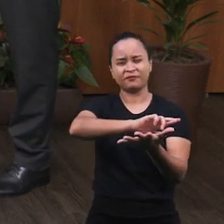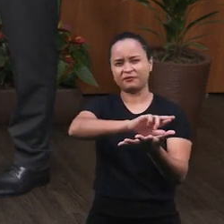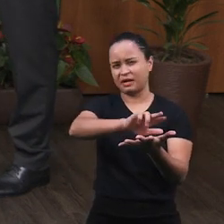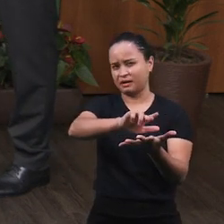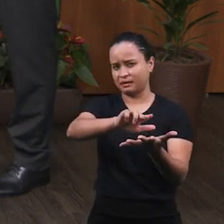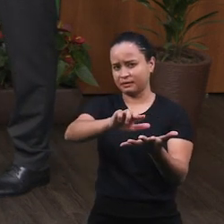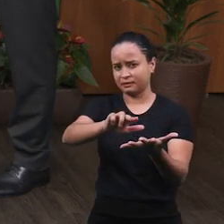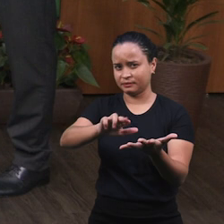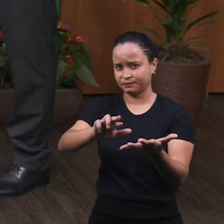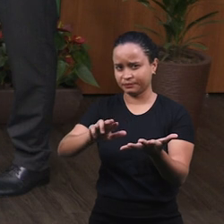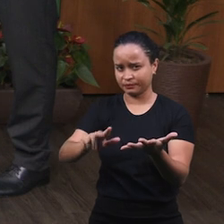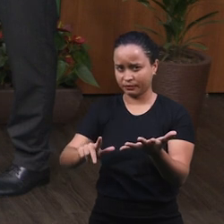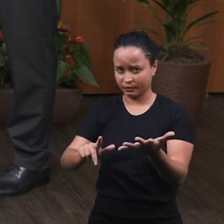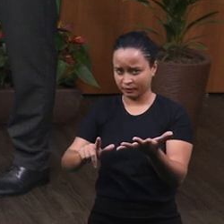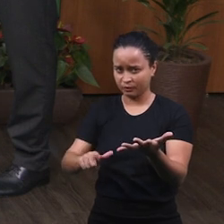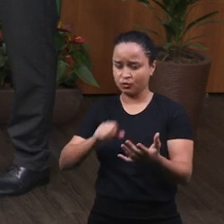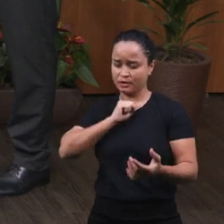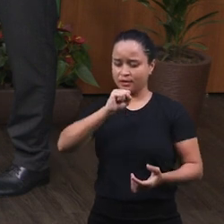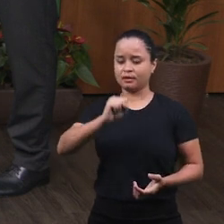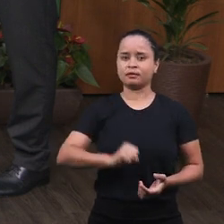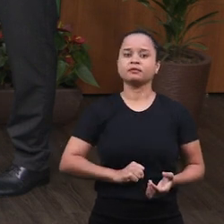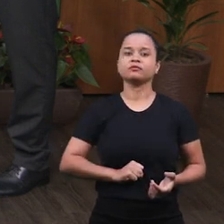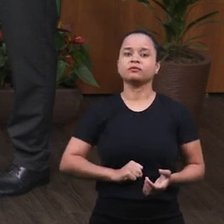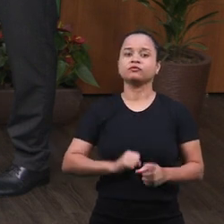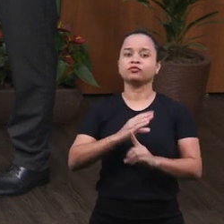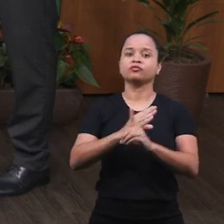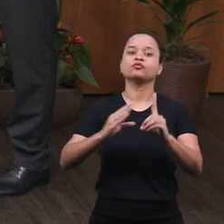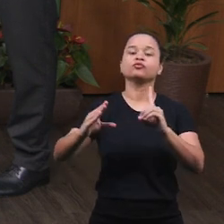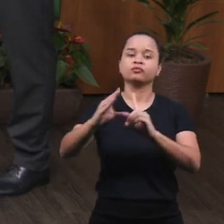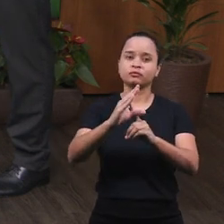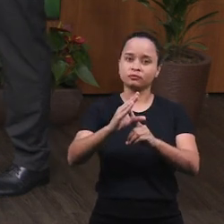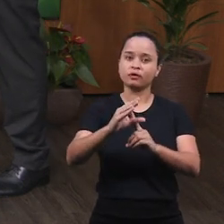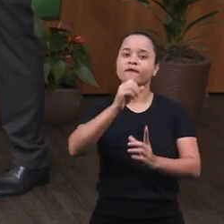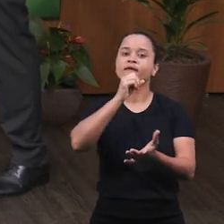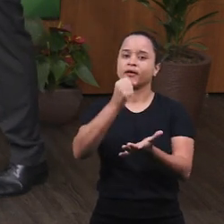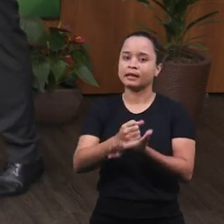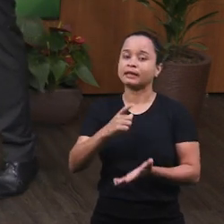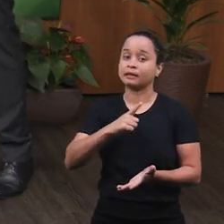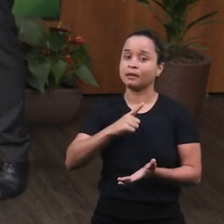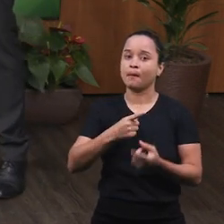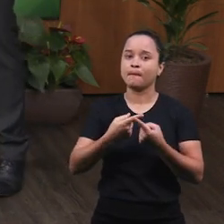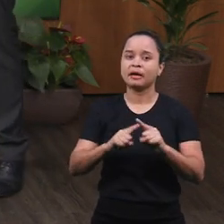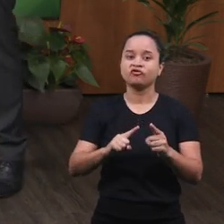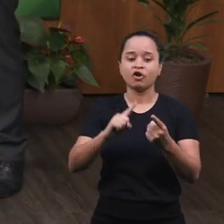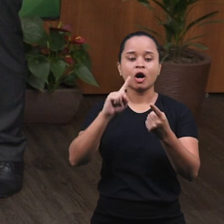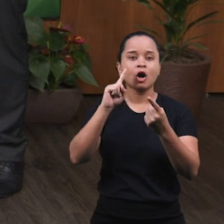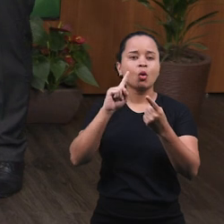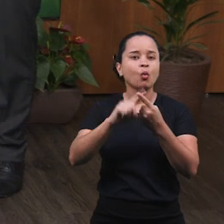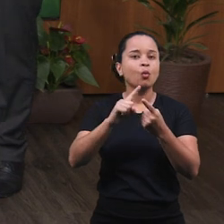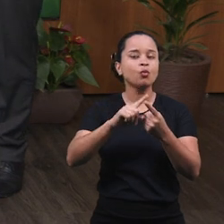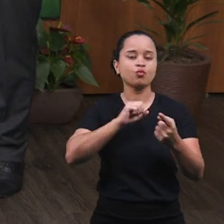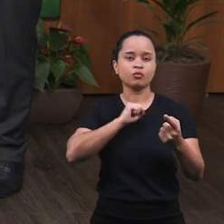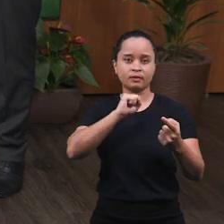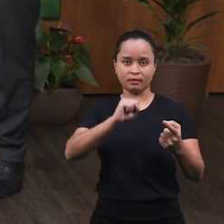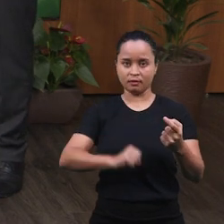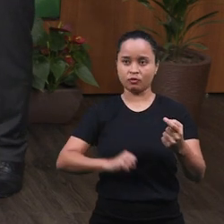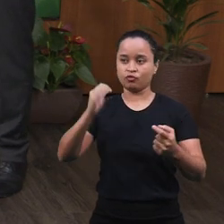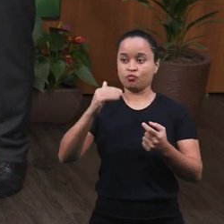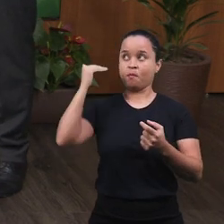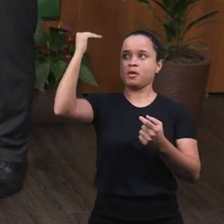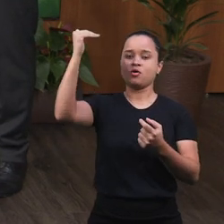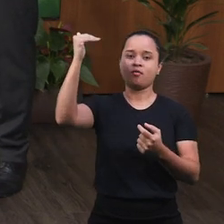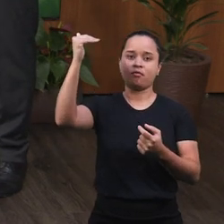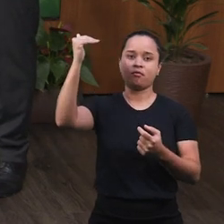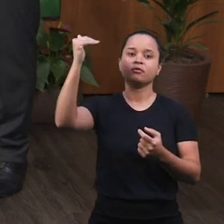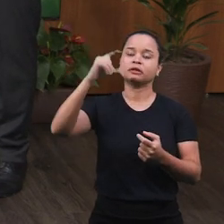Plusieurs sacrificateurs du culte à l'Ancien Testament existaient. Il y avait un qui était le souverain